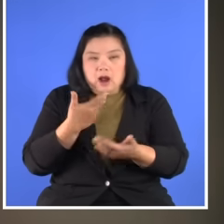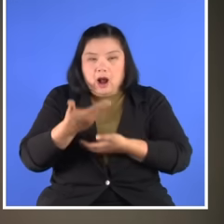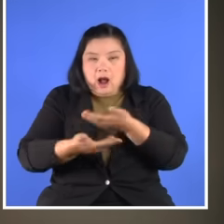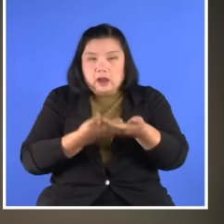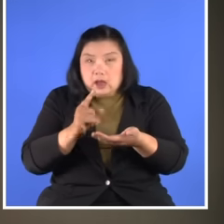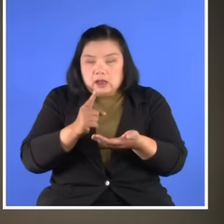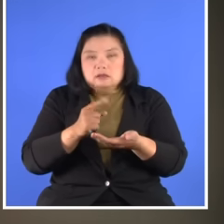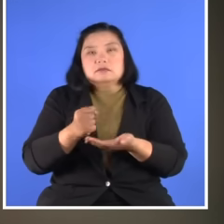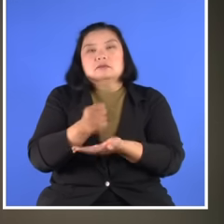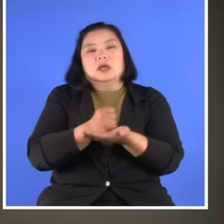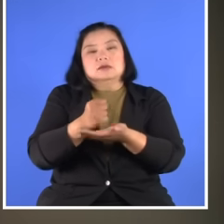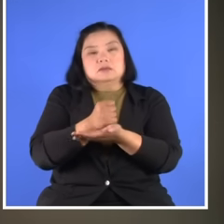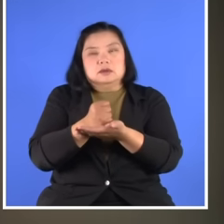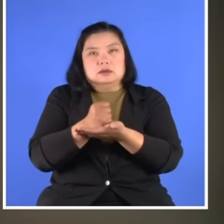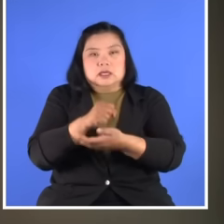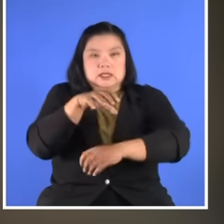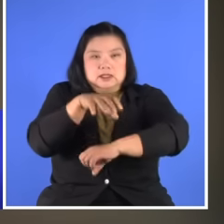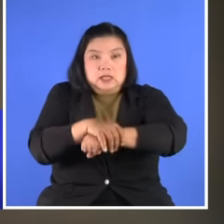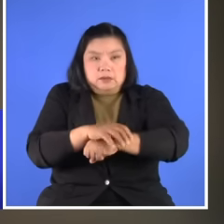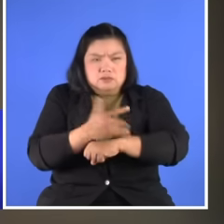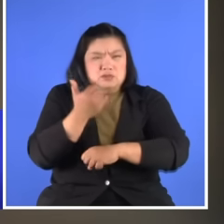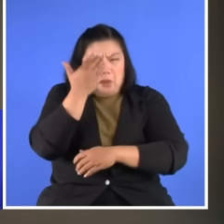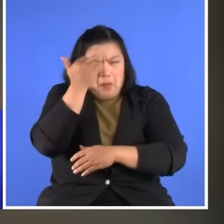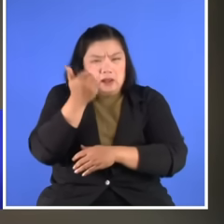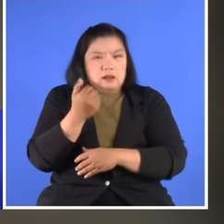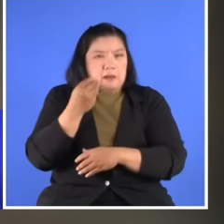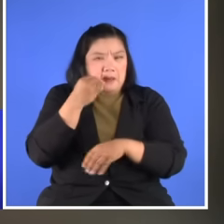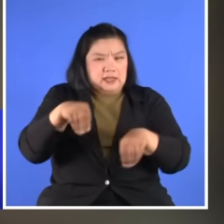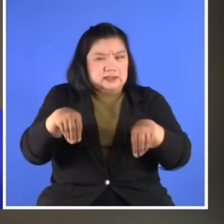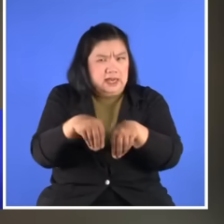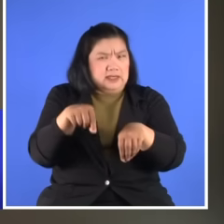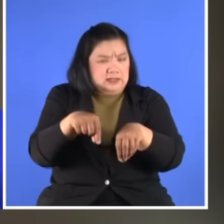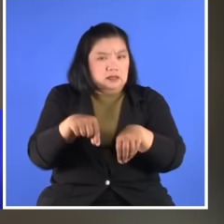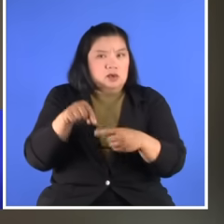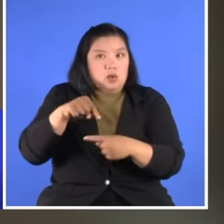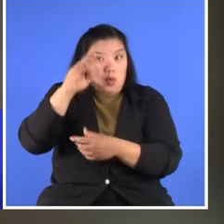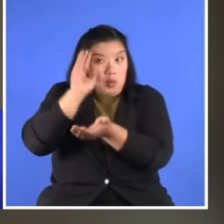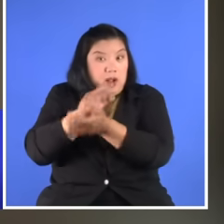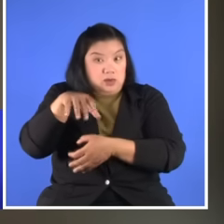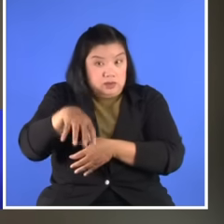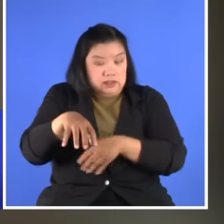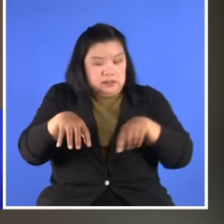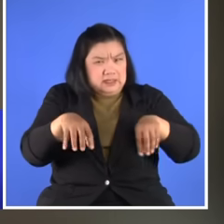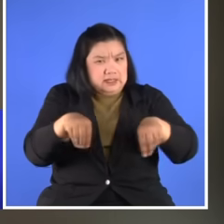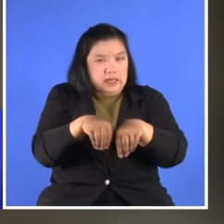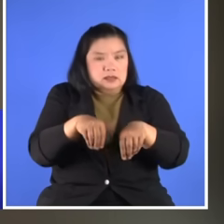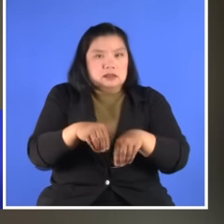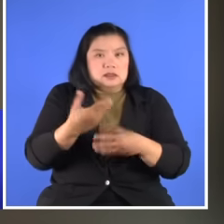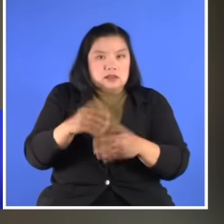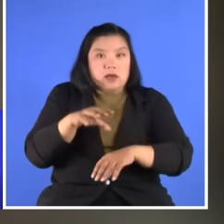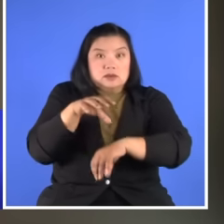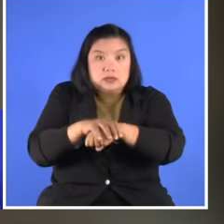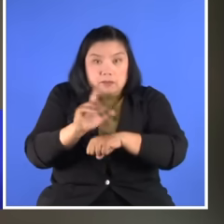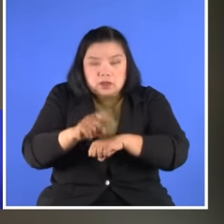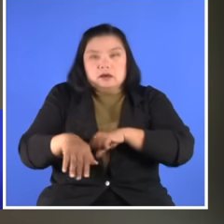ติดนะถูกจับได้บริเวณข้างโรงพักนั่นแหละเมื่อวันที่ 15มกราคมที่ผ่านมาสามารถไปยึดของกลางยา